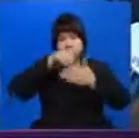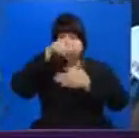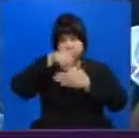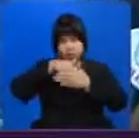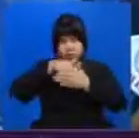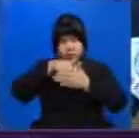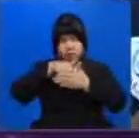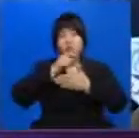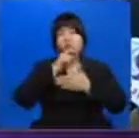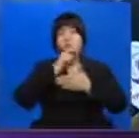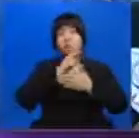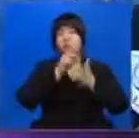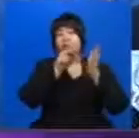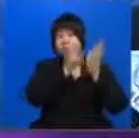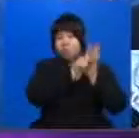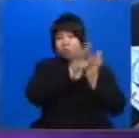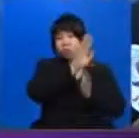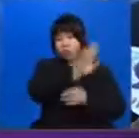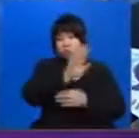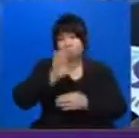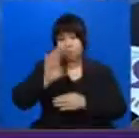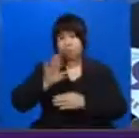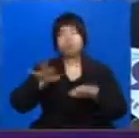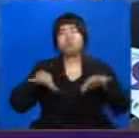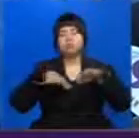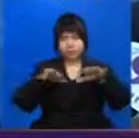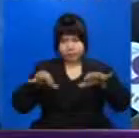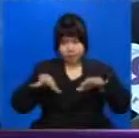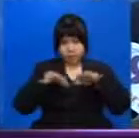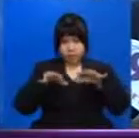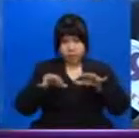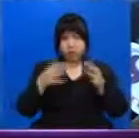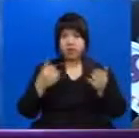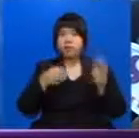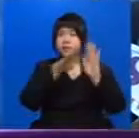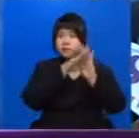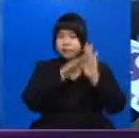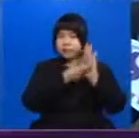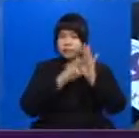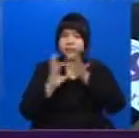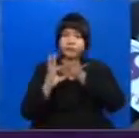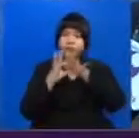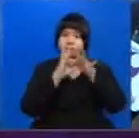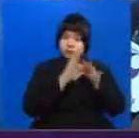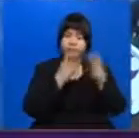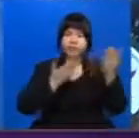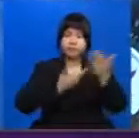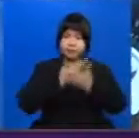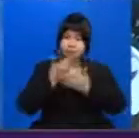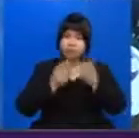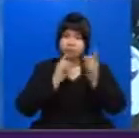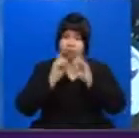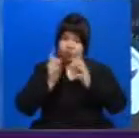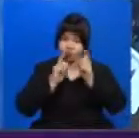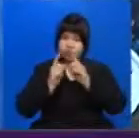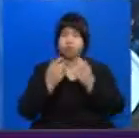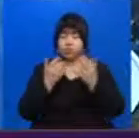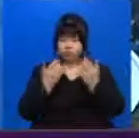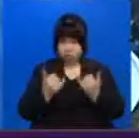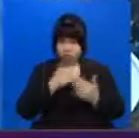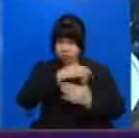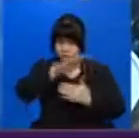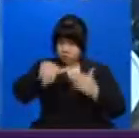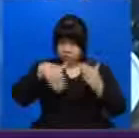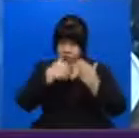ในการเจรจาของทั้งสองฝ่ายเป็นเรื่องปกติซึ่งจะเป็นกระบวนการเชื่อมโยงให้สองฝ่ายได้พูดคุยและเห็นว่าระหว่างนี้ทุกฝ่ายต้